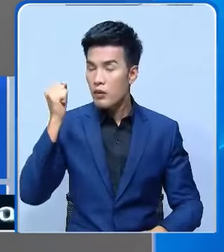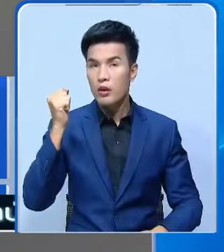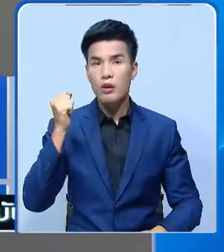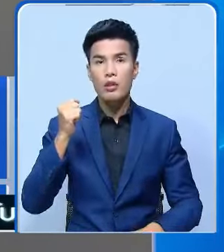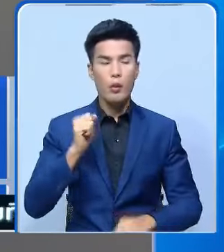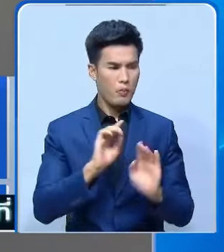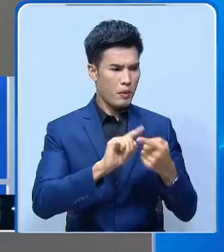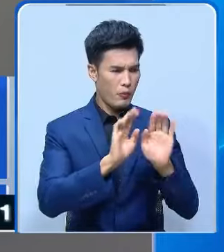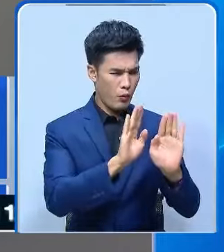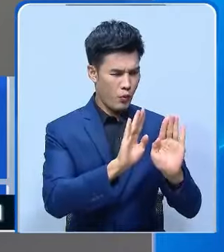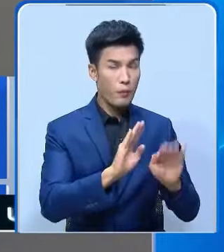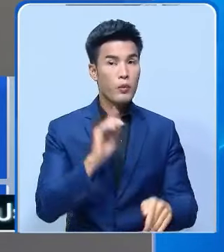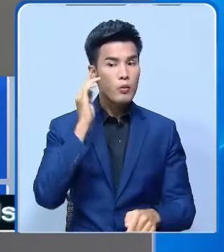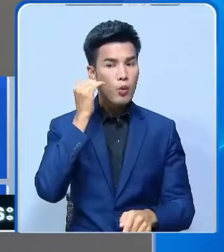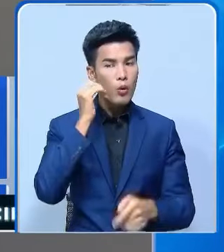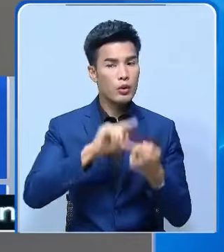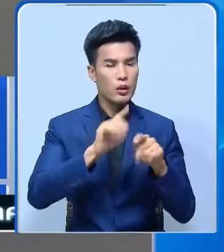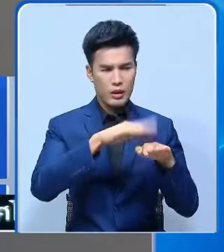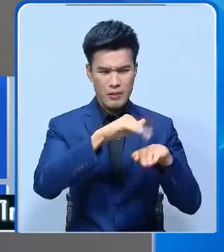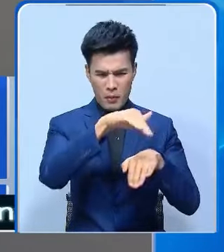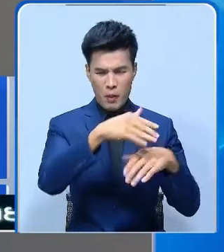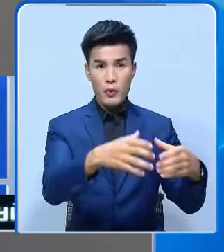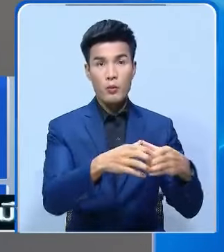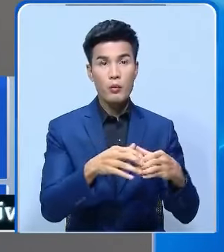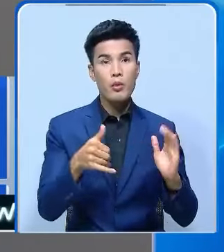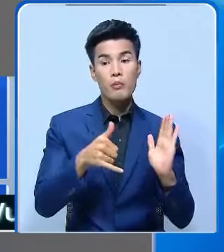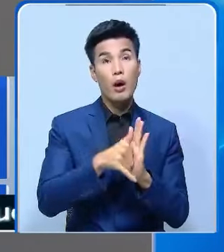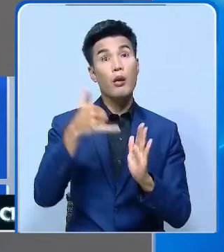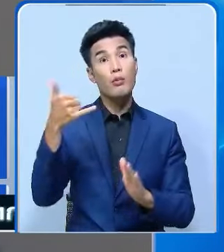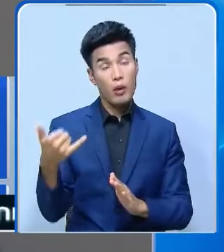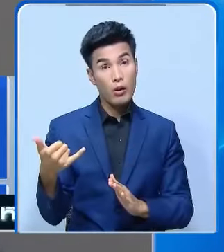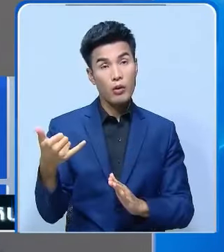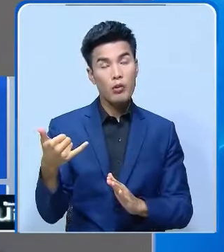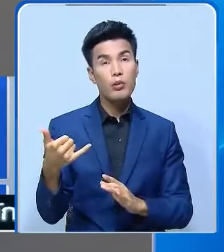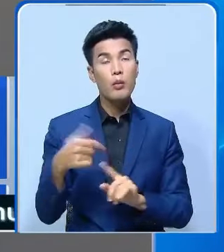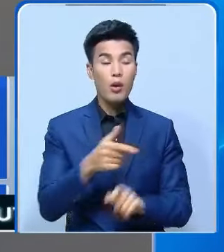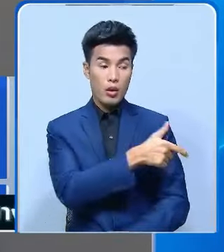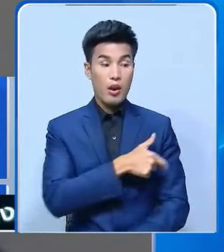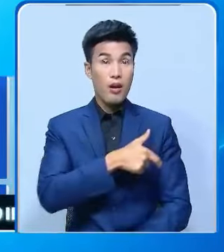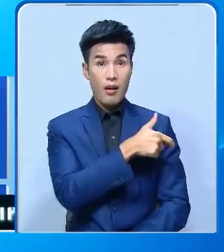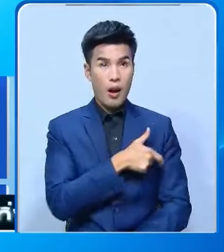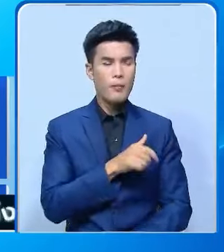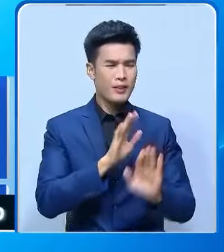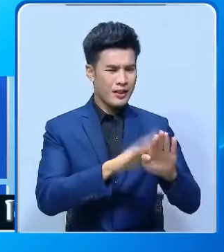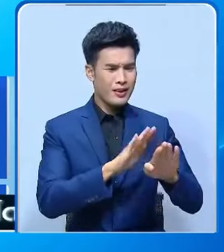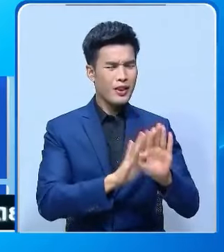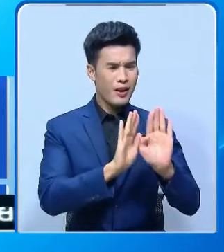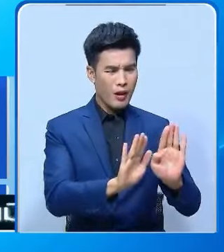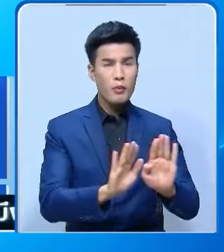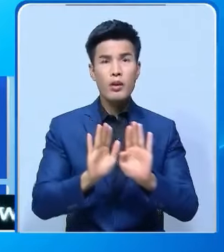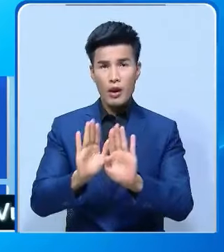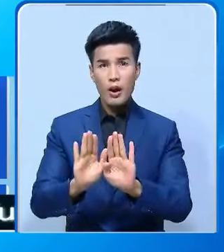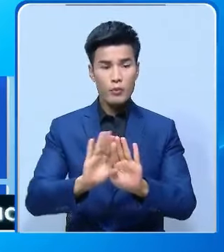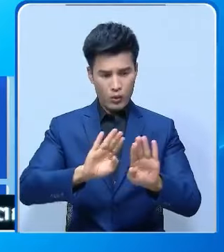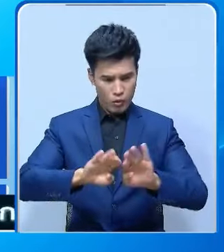นั้นก็าโทรศัพท์มาตามเพื่อนๆให้มาช่วยกันสมทบมาผลักป้าไป 1ครั้งแต่ว่ารปภที่อยู่ตรงนั้นเข้ามาห้ามปรามเอาไว้ได้บอกให้